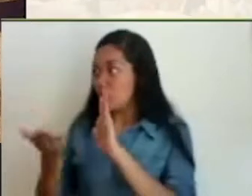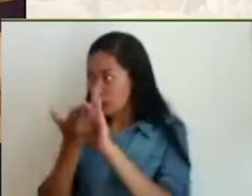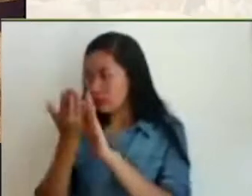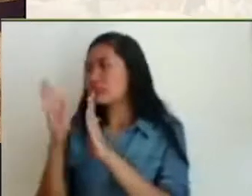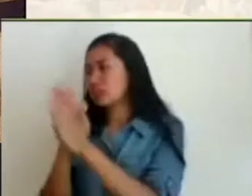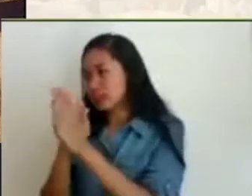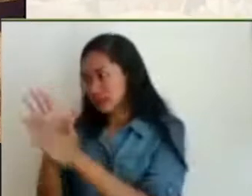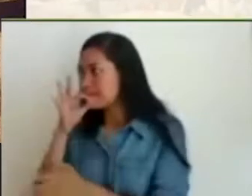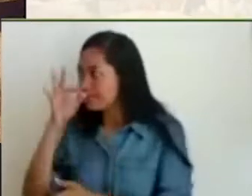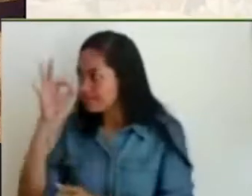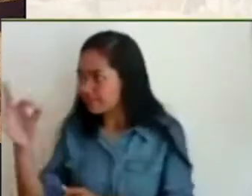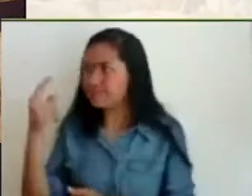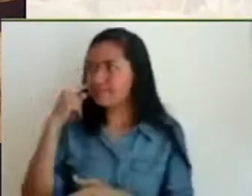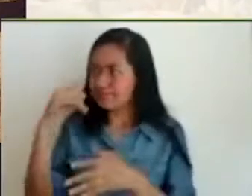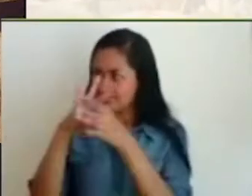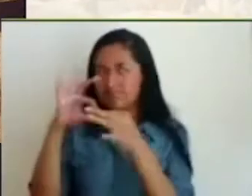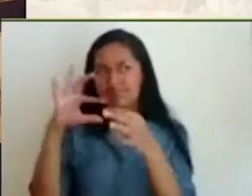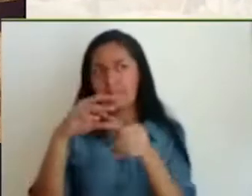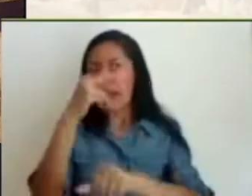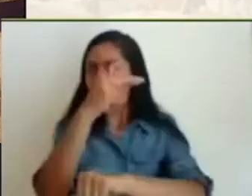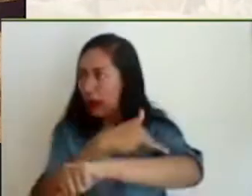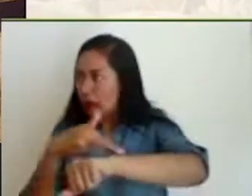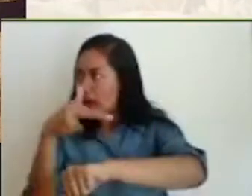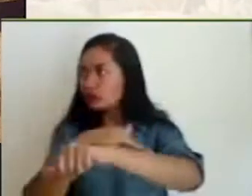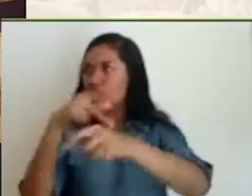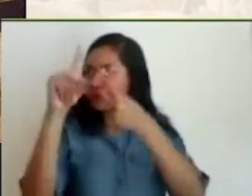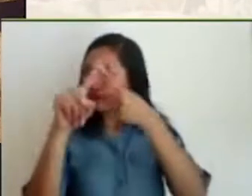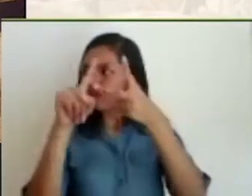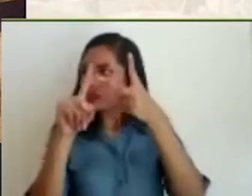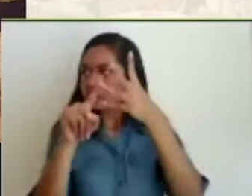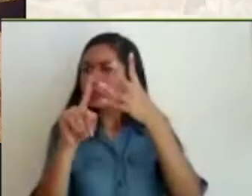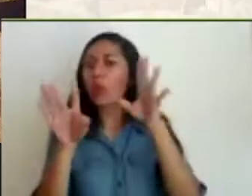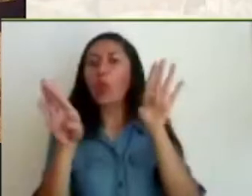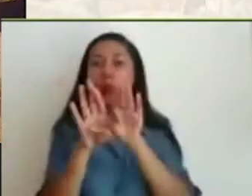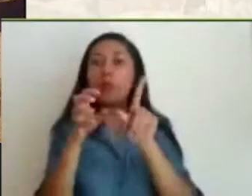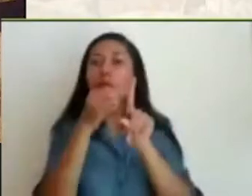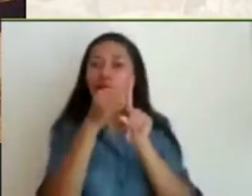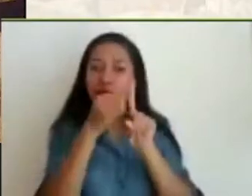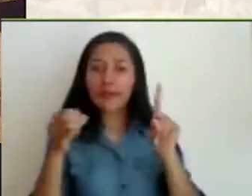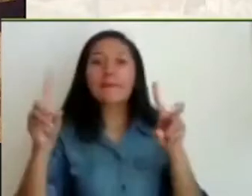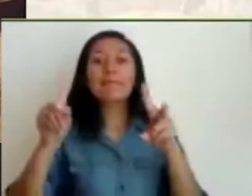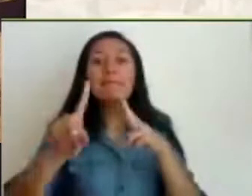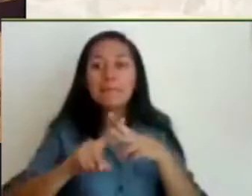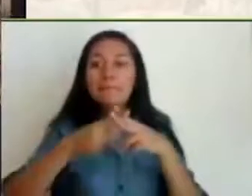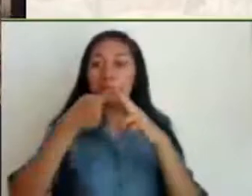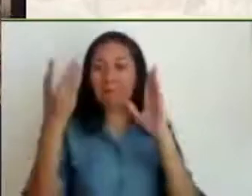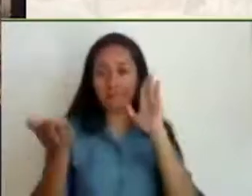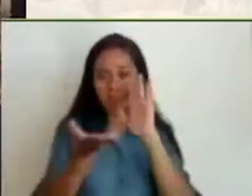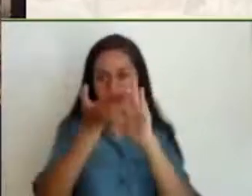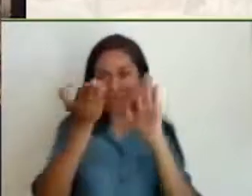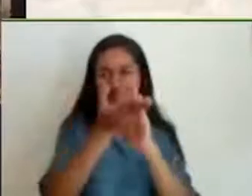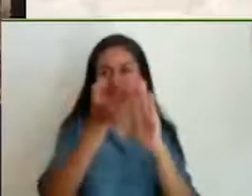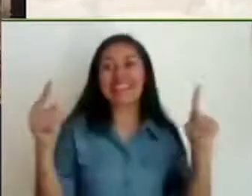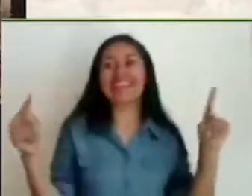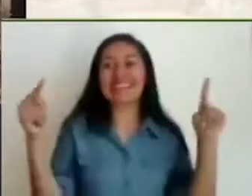L'evento è di grande risonanza. Il doge incarica il vice Mocenigo, decide di commemorarlo nella osella